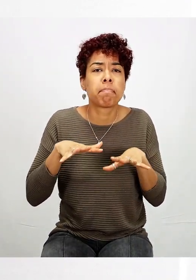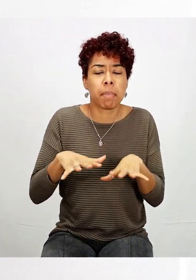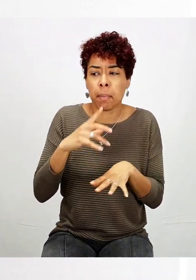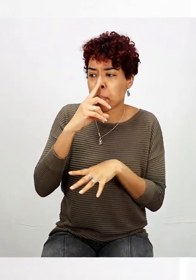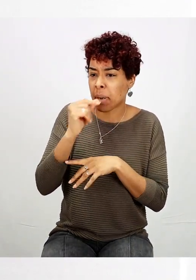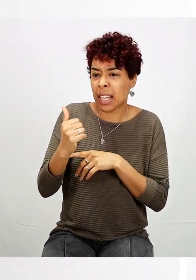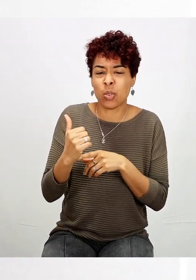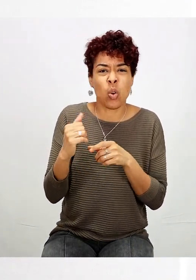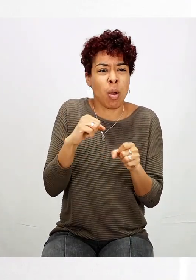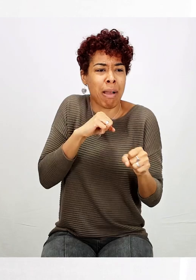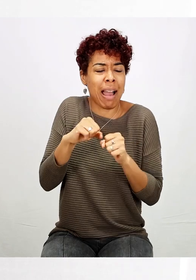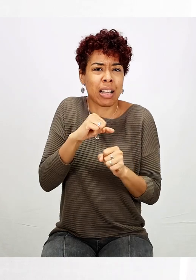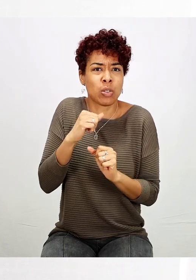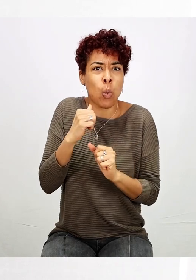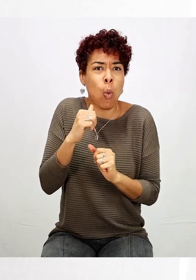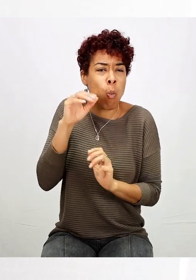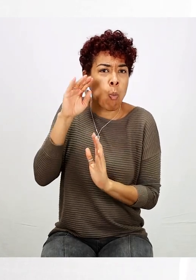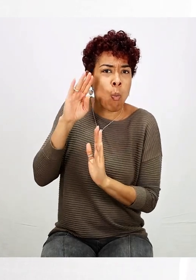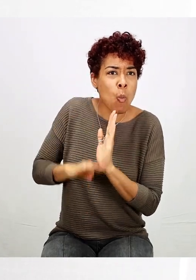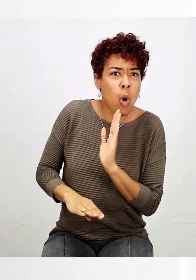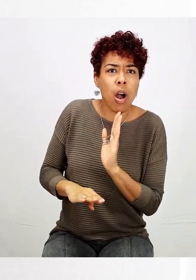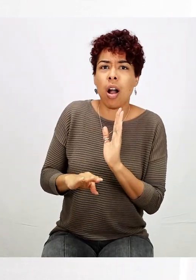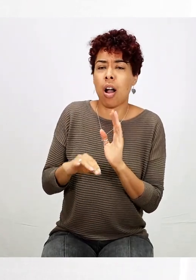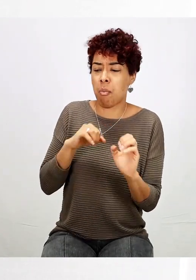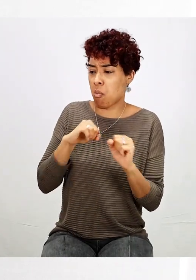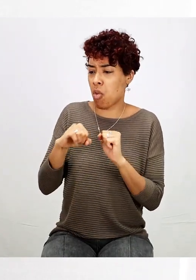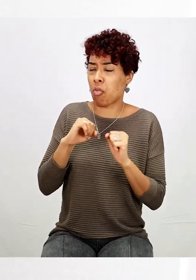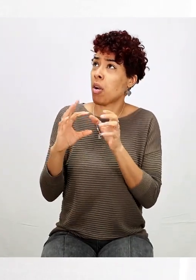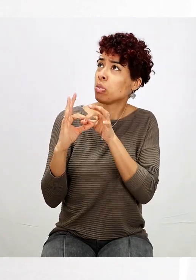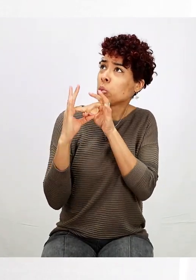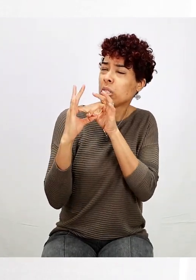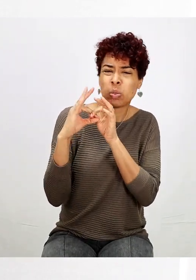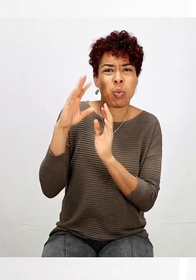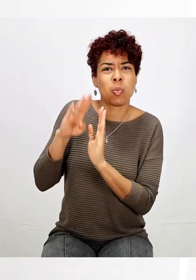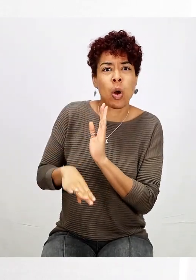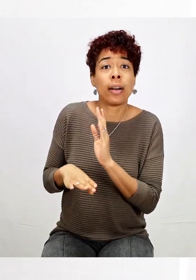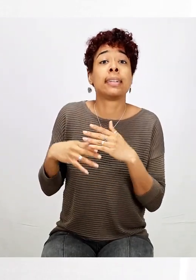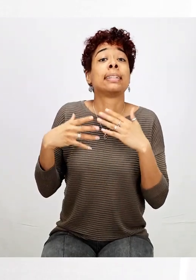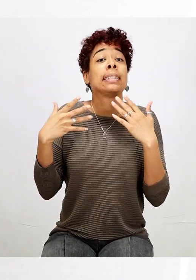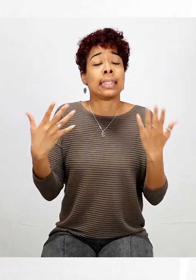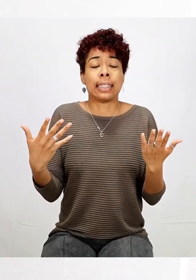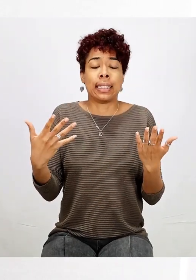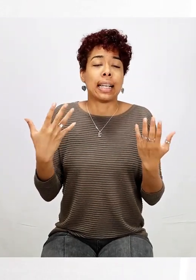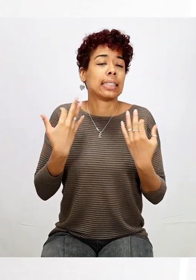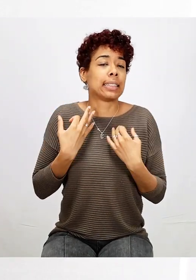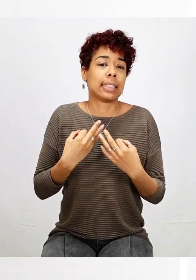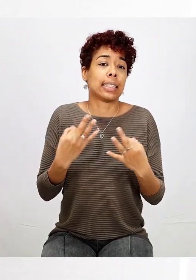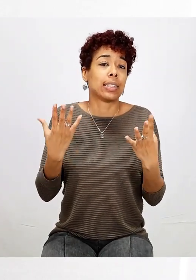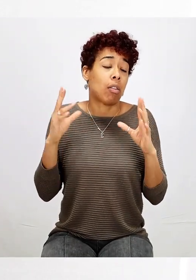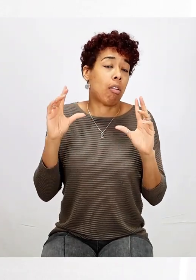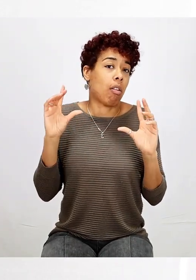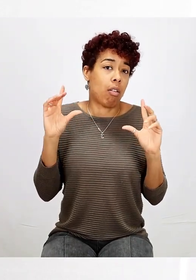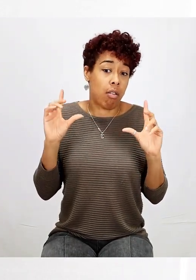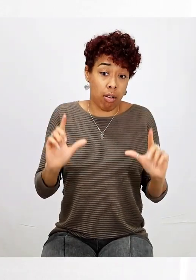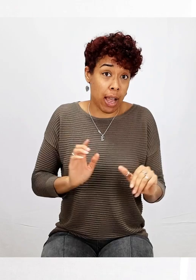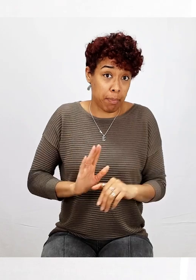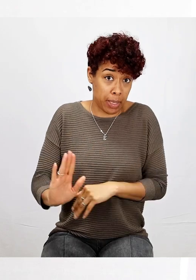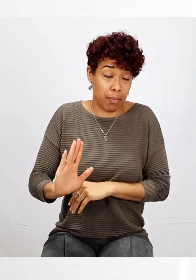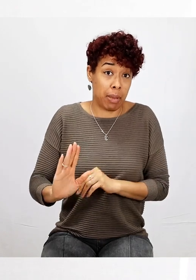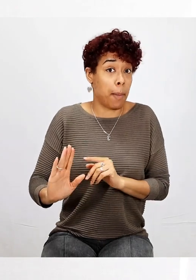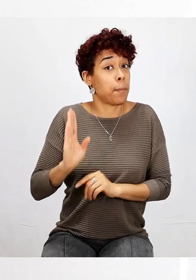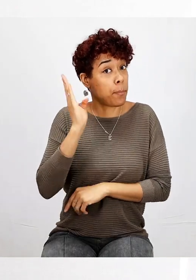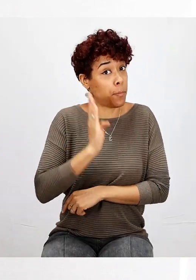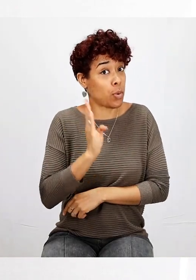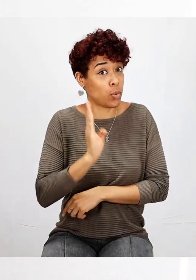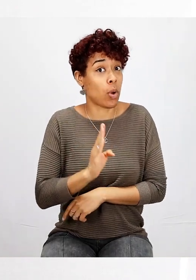l'impression qu'il n'y a plus la même action, qu'il n'y a plus le même mouvement avec mon Dieu. Et ça, c'est des temps qui sont là dans nos vies, mais qui sont